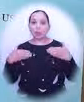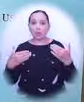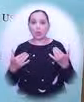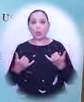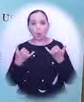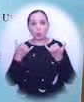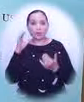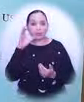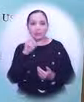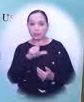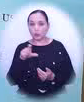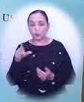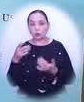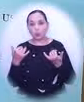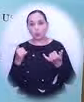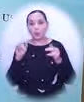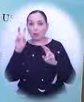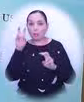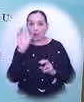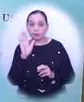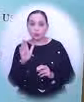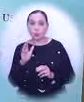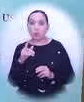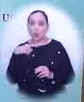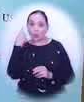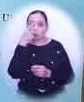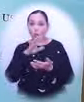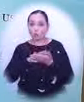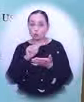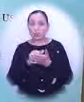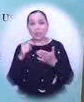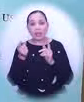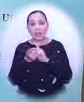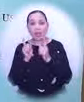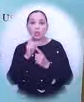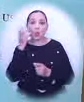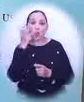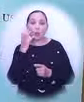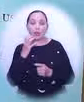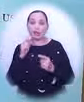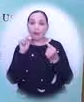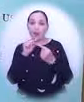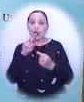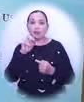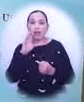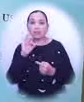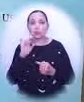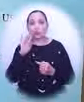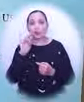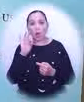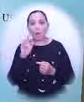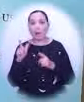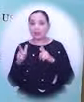alaykum, hurmatli dinlovchilar. Bugungi mavzu husnbuzarlarga, ya'ni ugrilarga qarshi losyon va